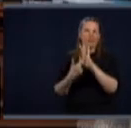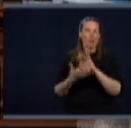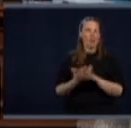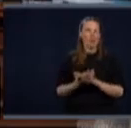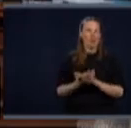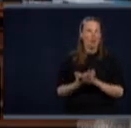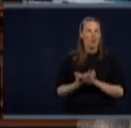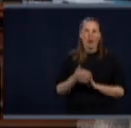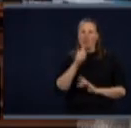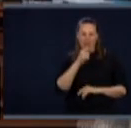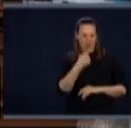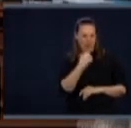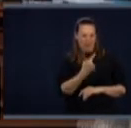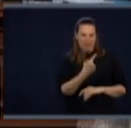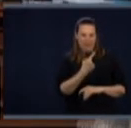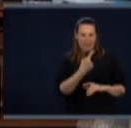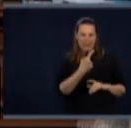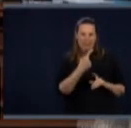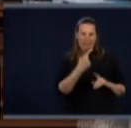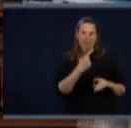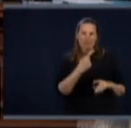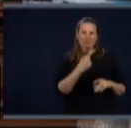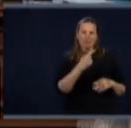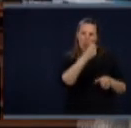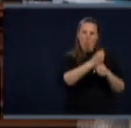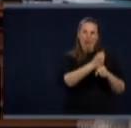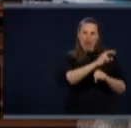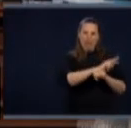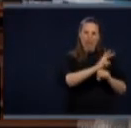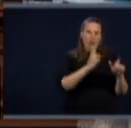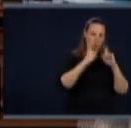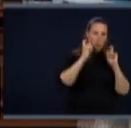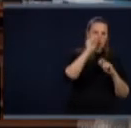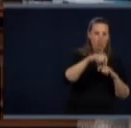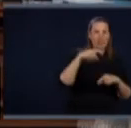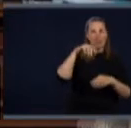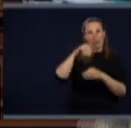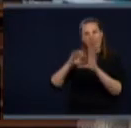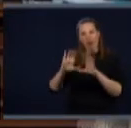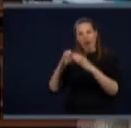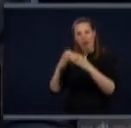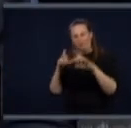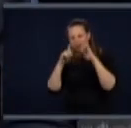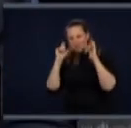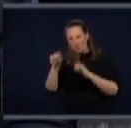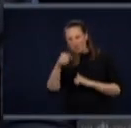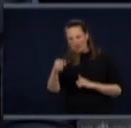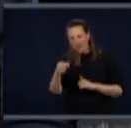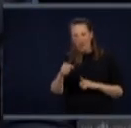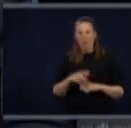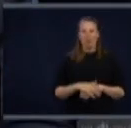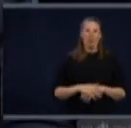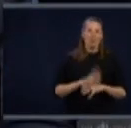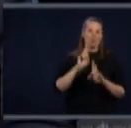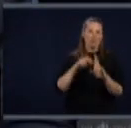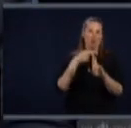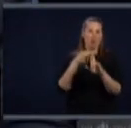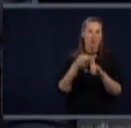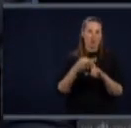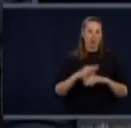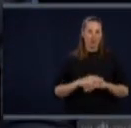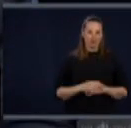les vous avez dit pour les techniciens en service de garde, mais pour, dans les classes en tant que telles, quelles sont les conditions dans les classes? OK. Donc,